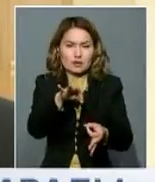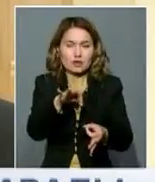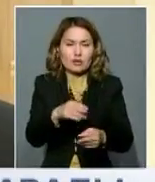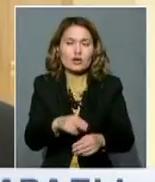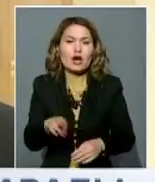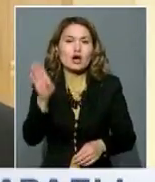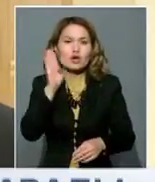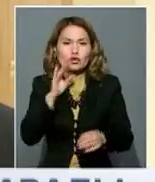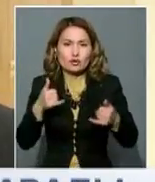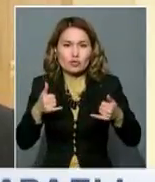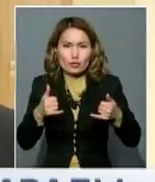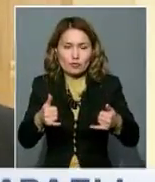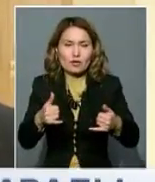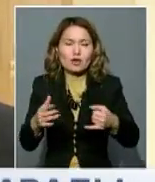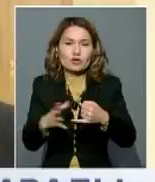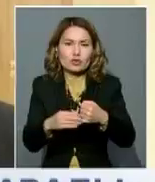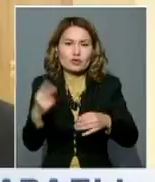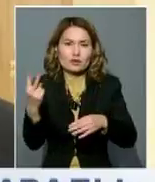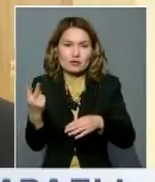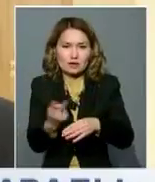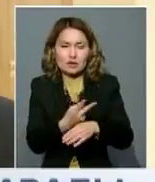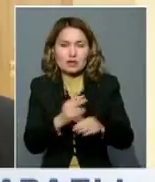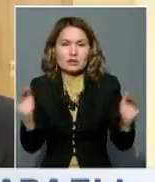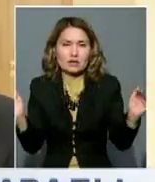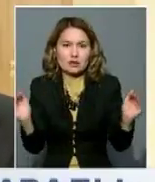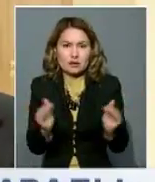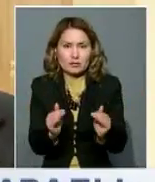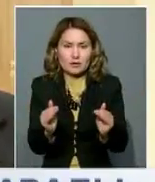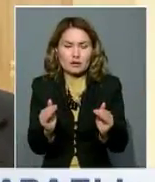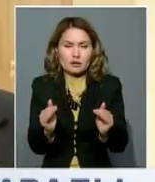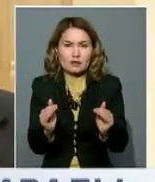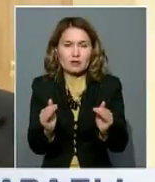Суармалы жер 2 есе 30% кеміп кетті.